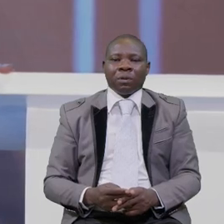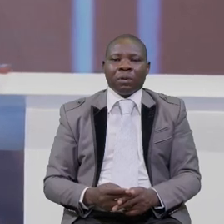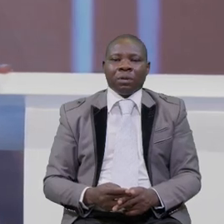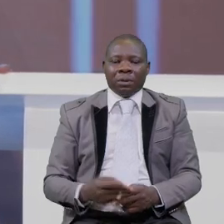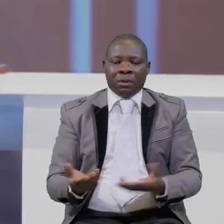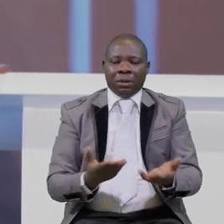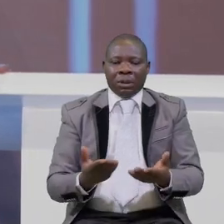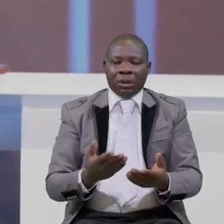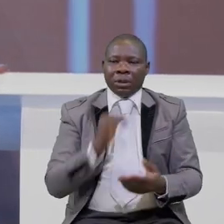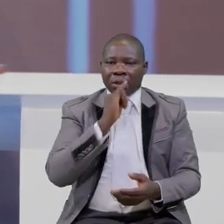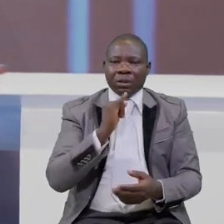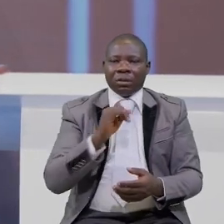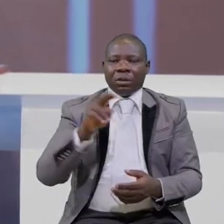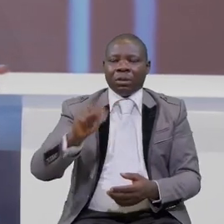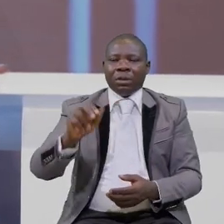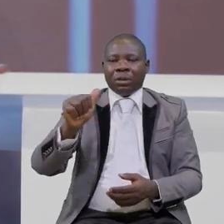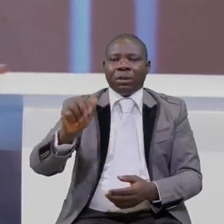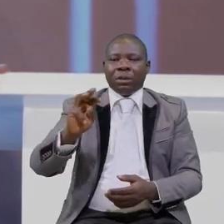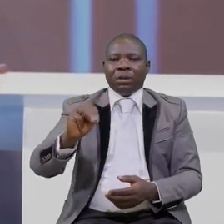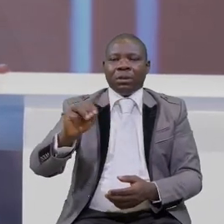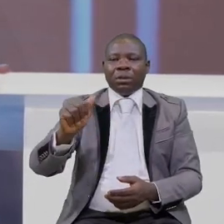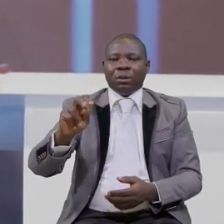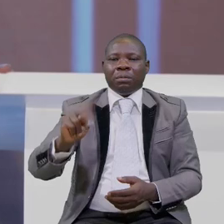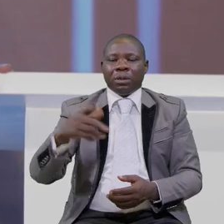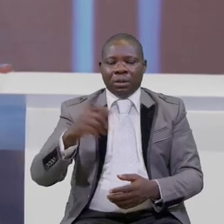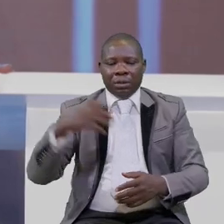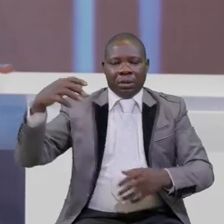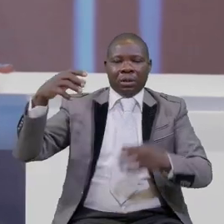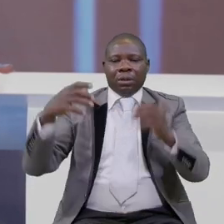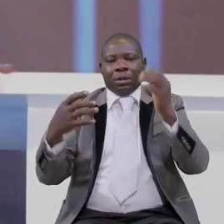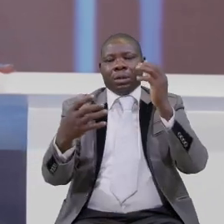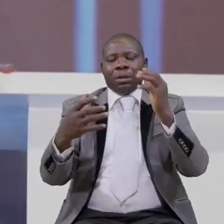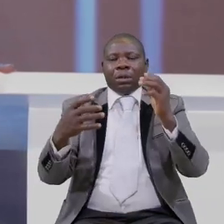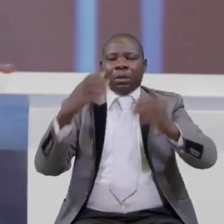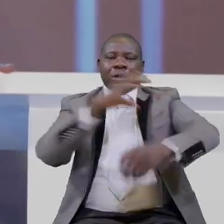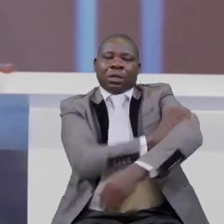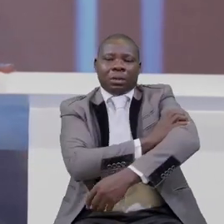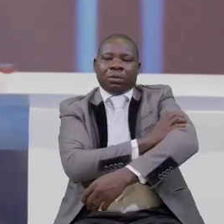Naaman est venu, le chef de l'armée,